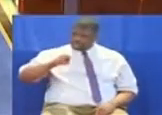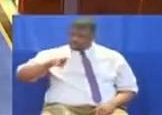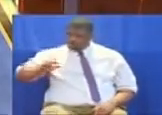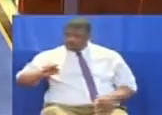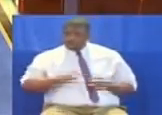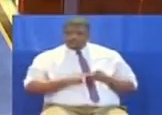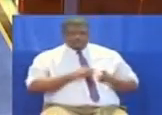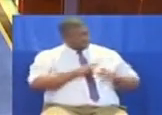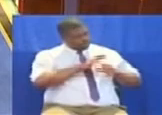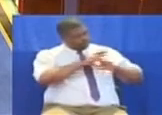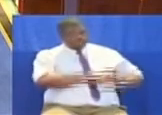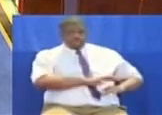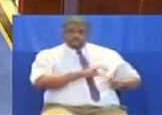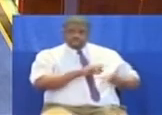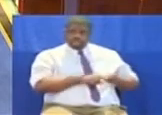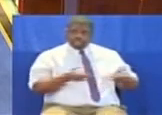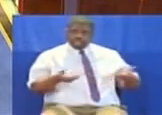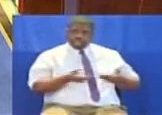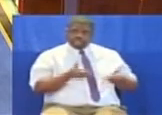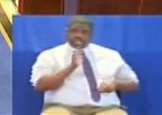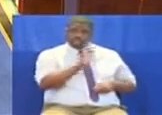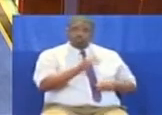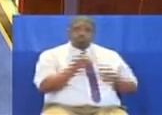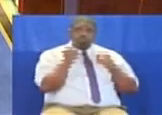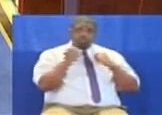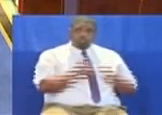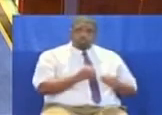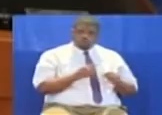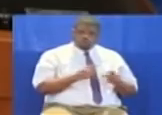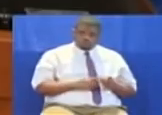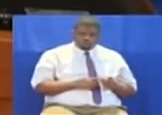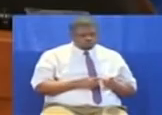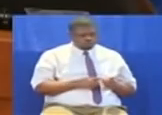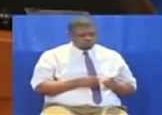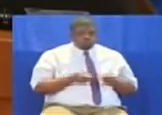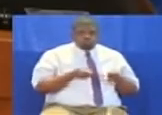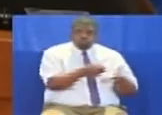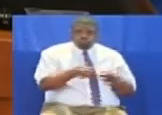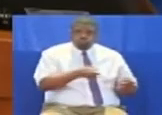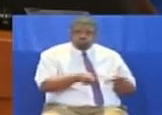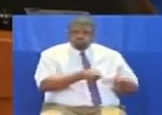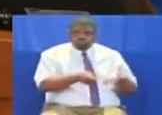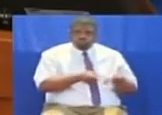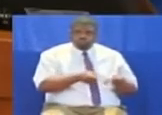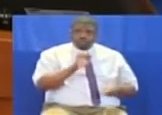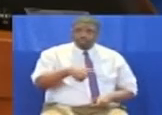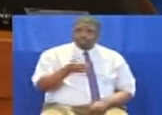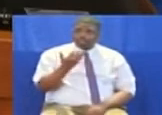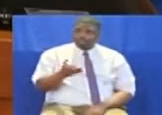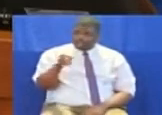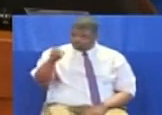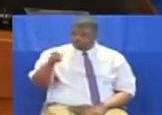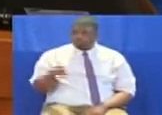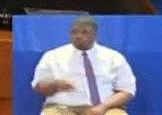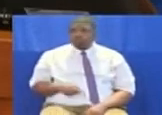Nimeridhishwa na uongozi wako, kiti chako umekuwa imara pamoja na kwamba tumekutikisa sana kwenye miaka mitano.